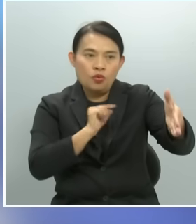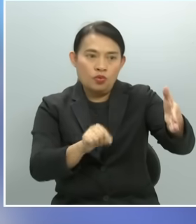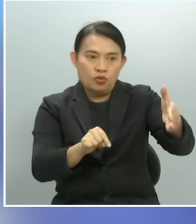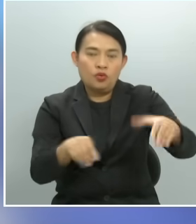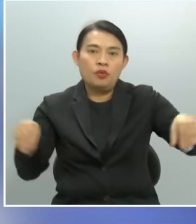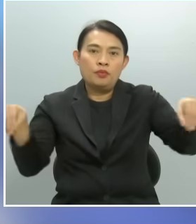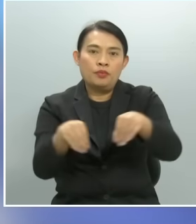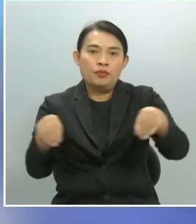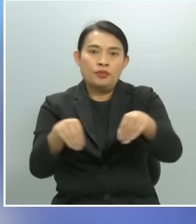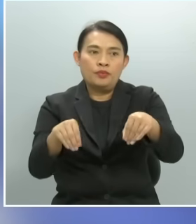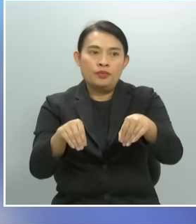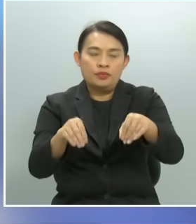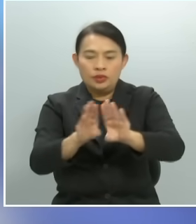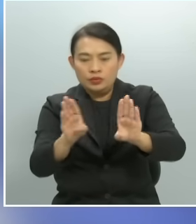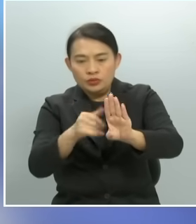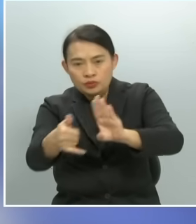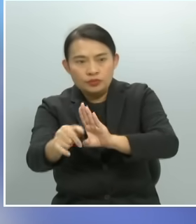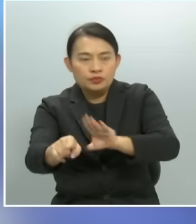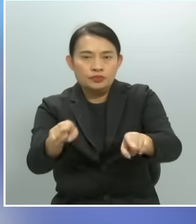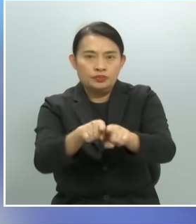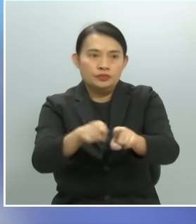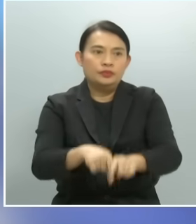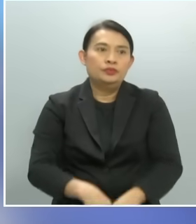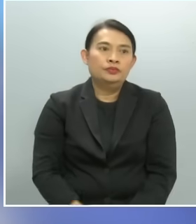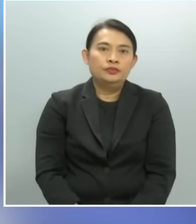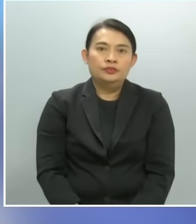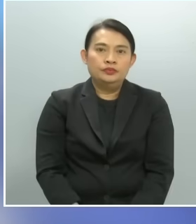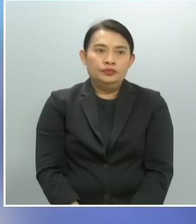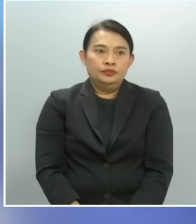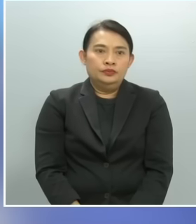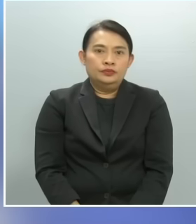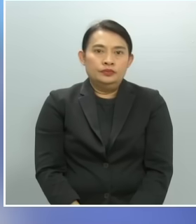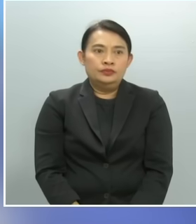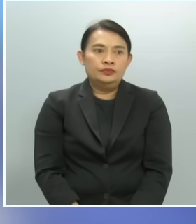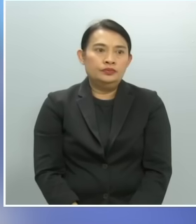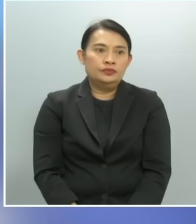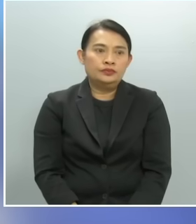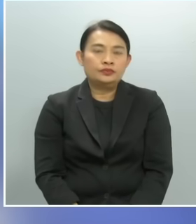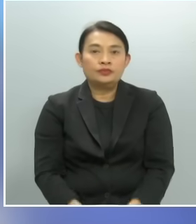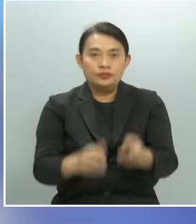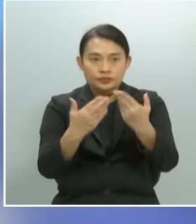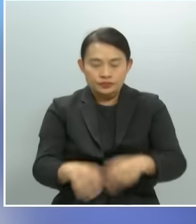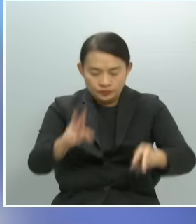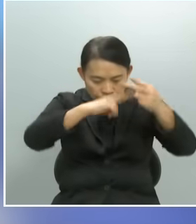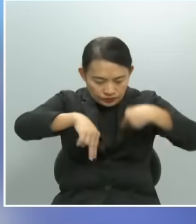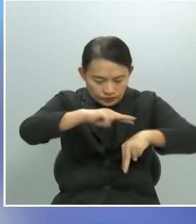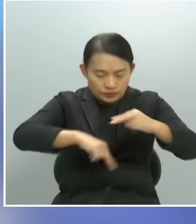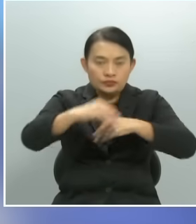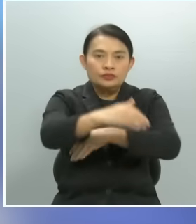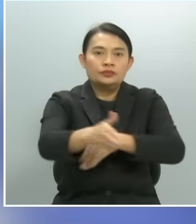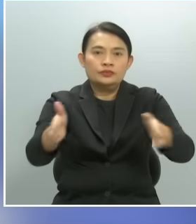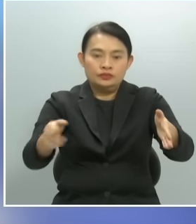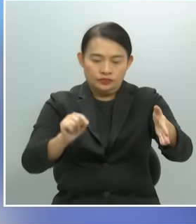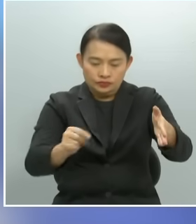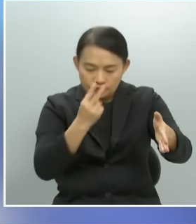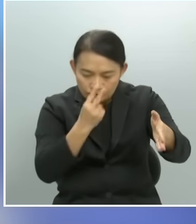ติดกับประตูทางออกเนี่ยลักษณะเป็นแบบนี้คุณผู้ชมครับหลังจากนั้นครับเขาบอกเขาสำรวจภายในห้องนะครับสิ่งแรกที่